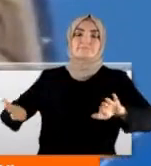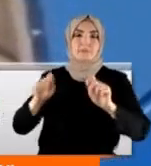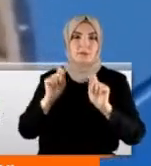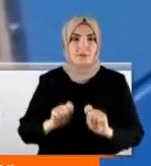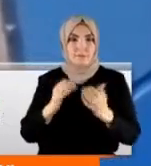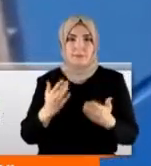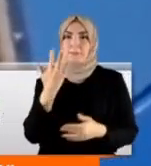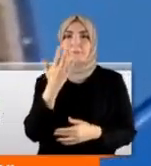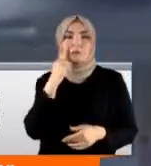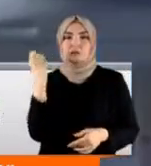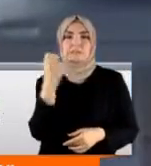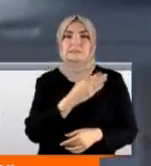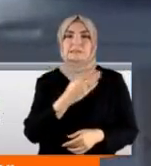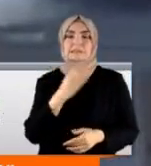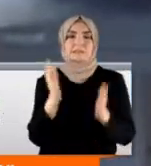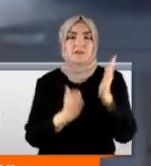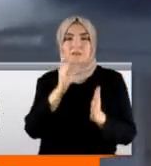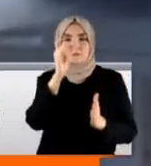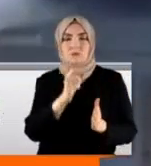da gözaltına alındı.